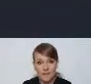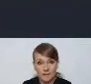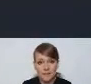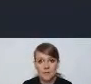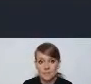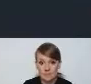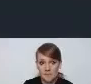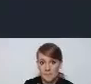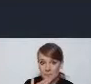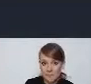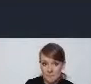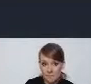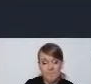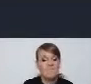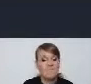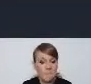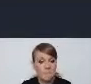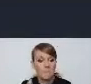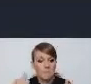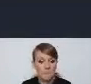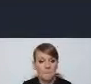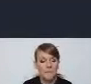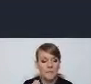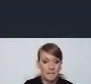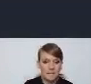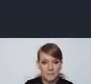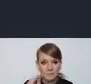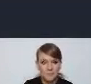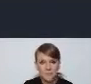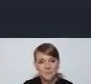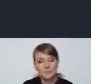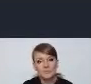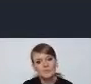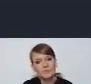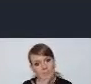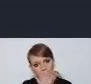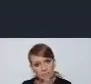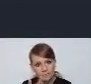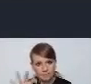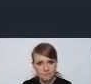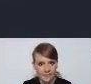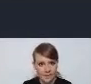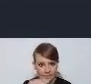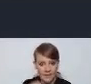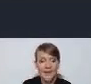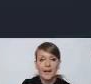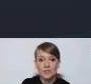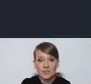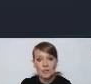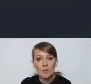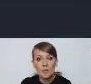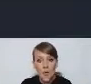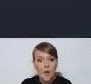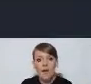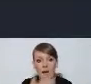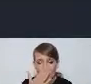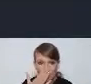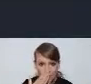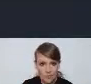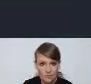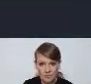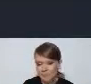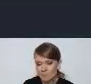podnieść nasz ogląd wśród inwestorów. Jak to na dzisiaj wygląda w Polsce? Nie ma tych przedsięwzięć zbyt